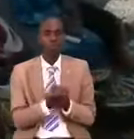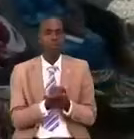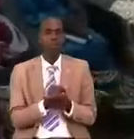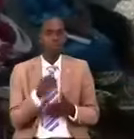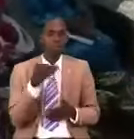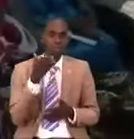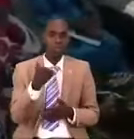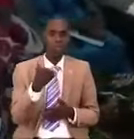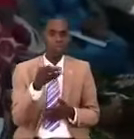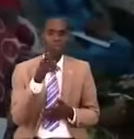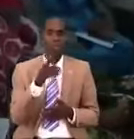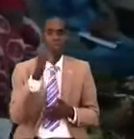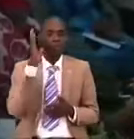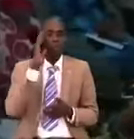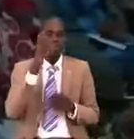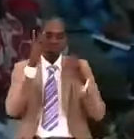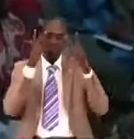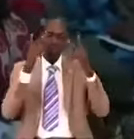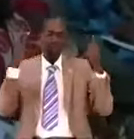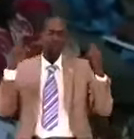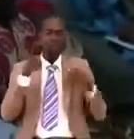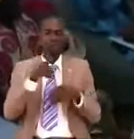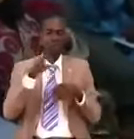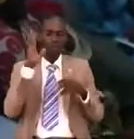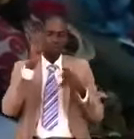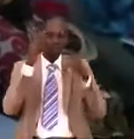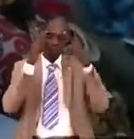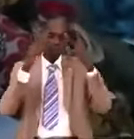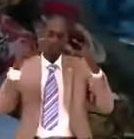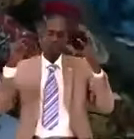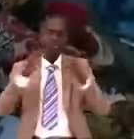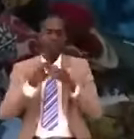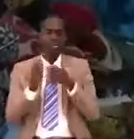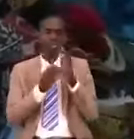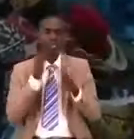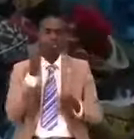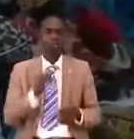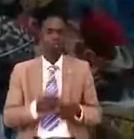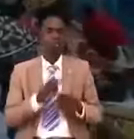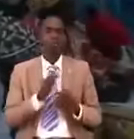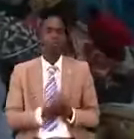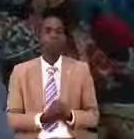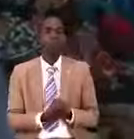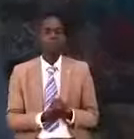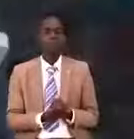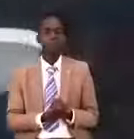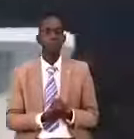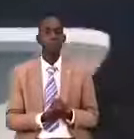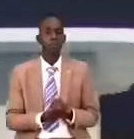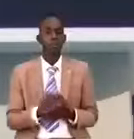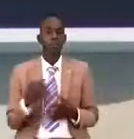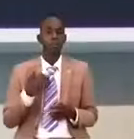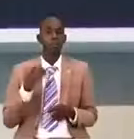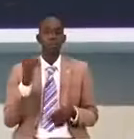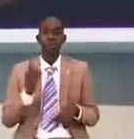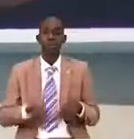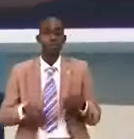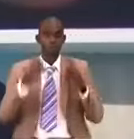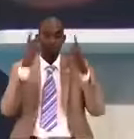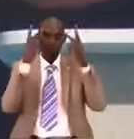Jésus on peut pas prospérer dans les soirées de nuit on ne peut pas prospérer